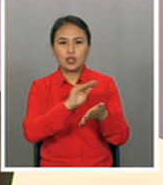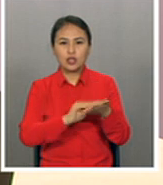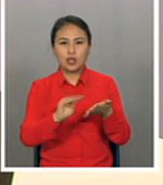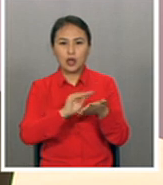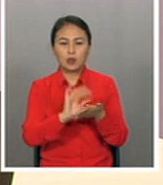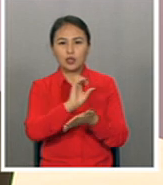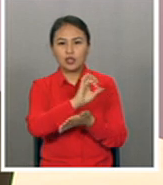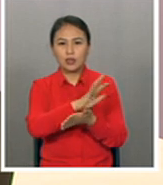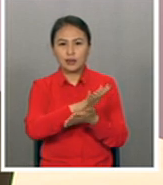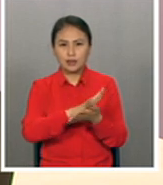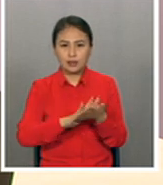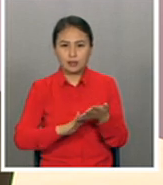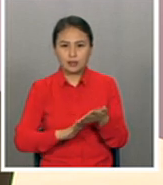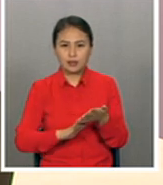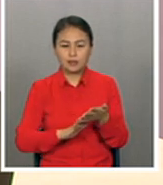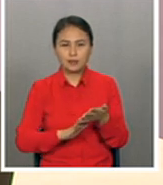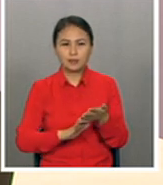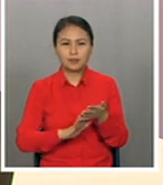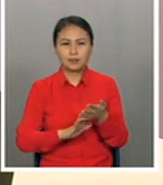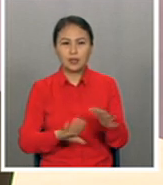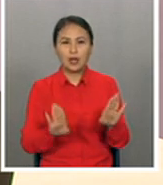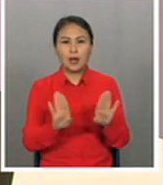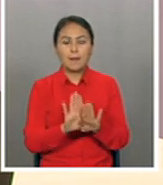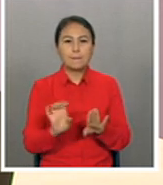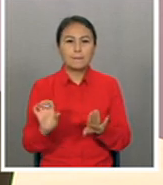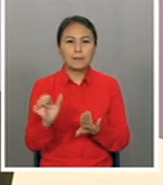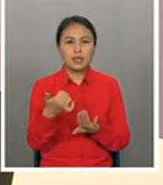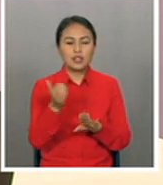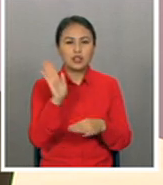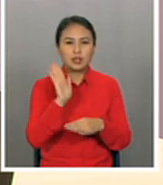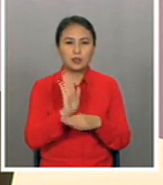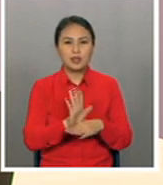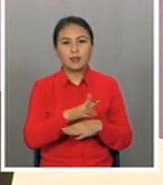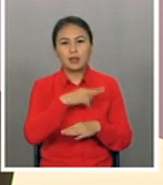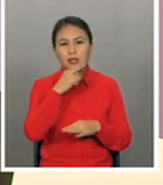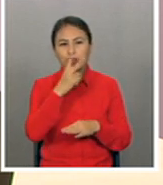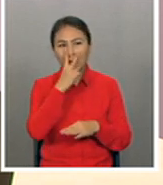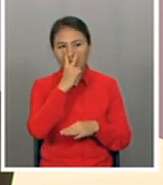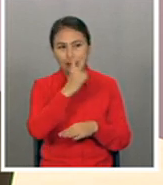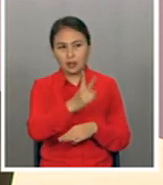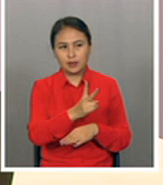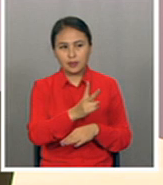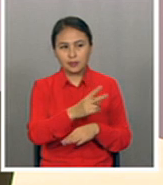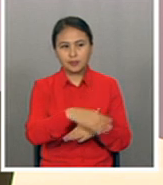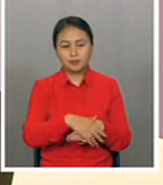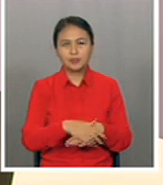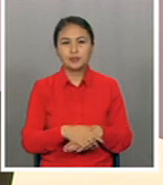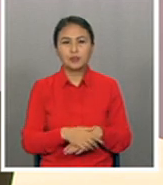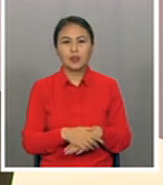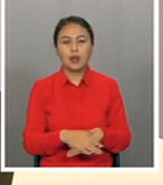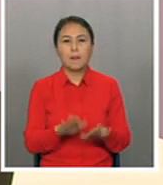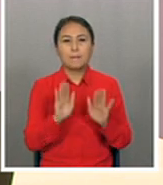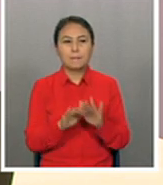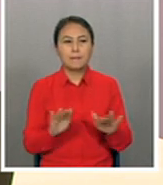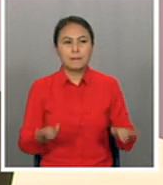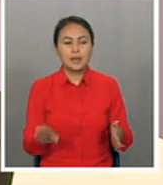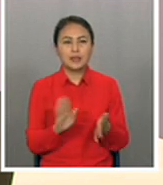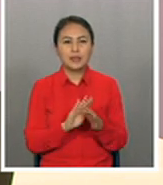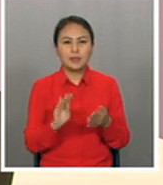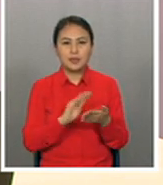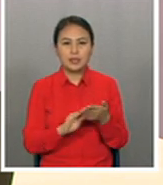жалғастырамыз. Бірінші тапсырмаға назар аударайық. Балалар,